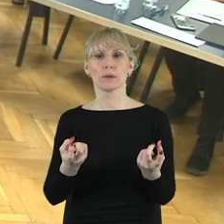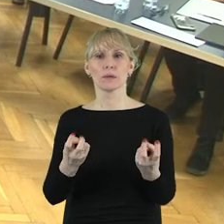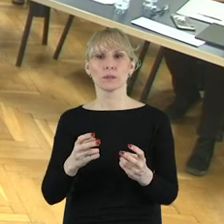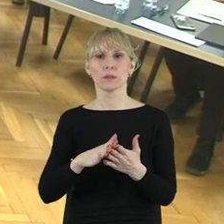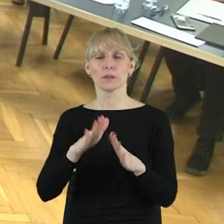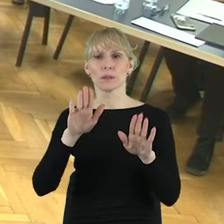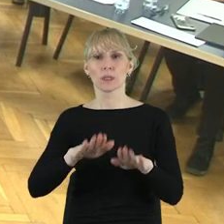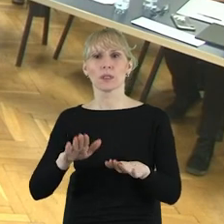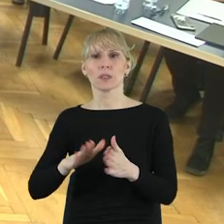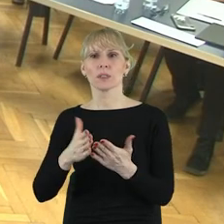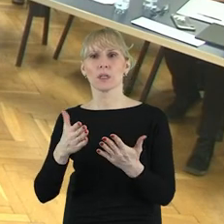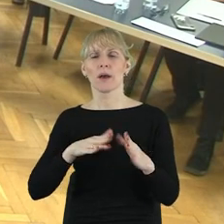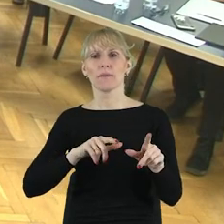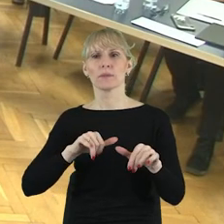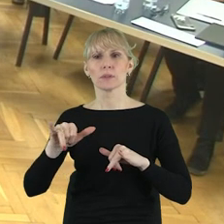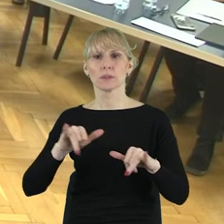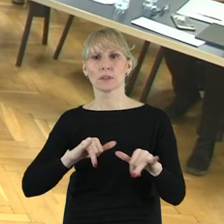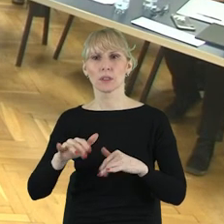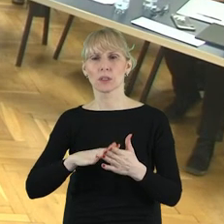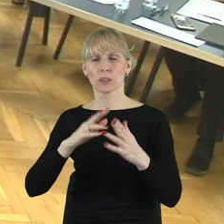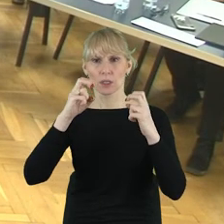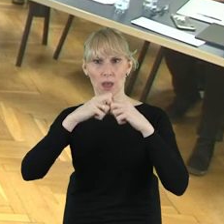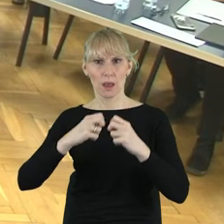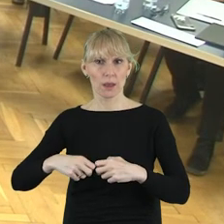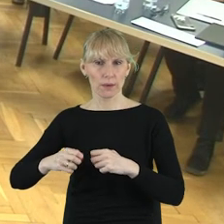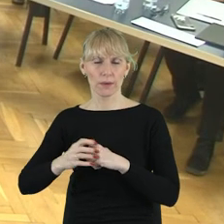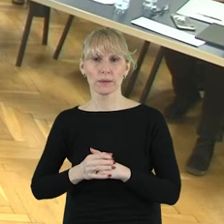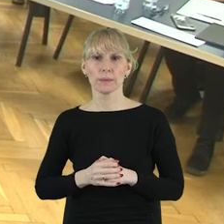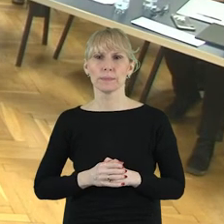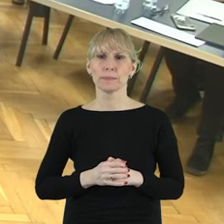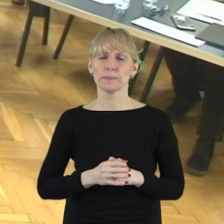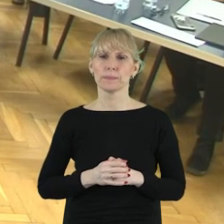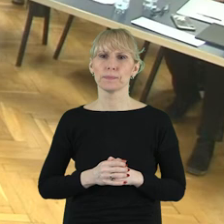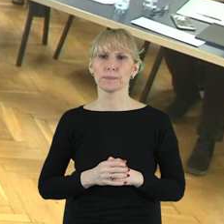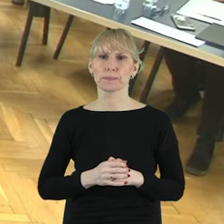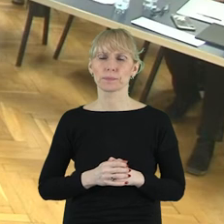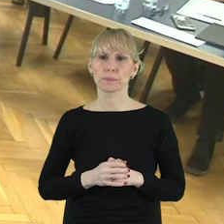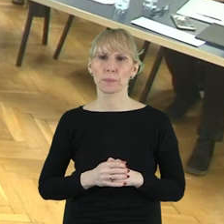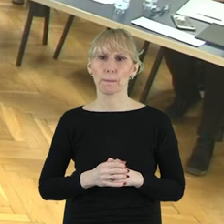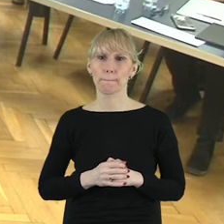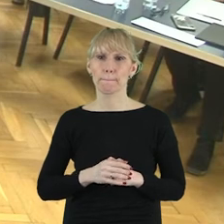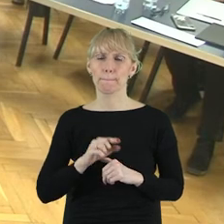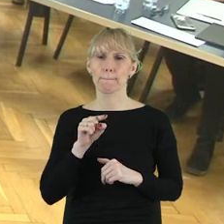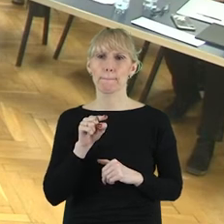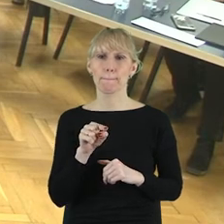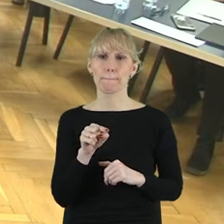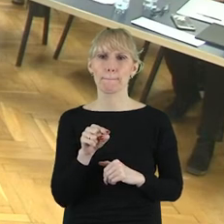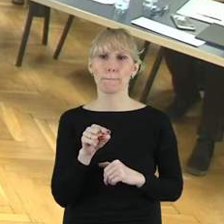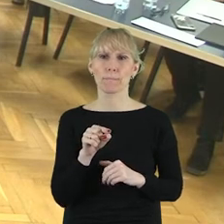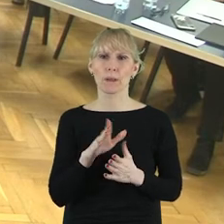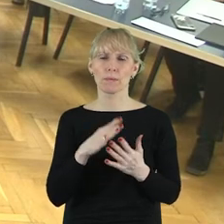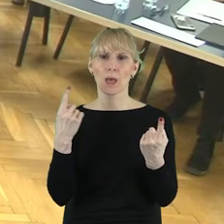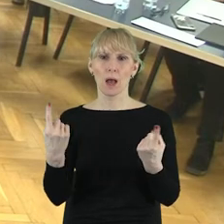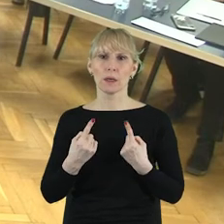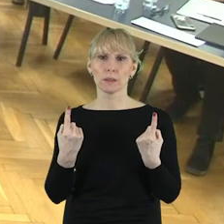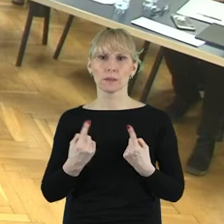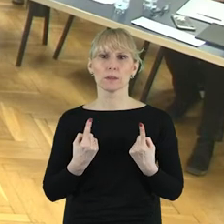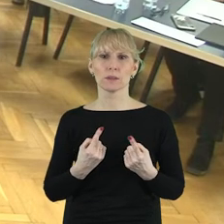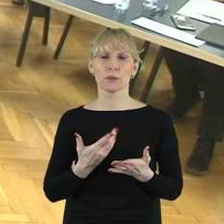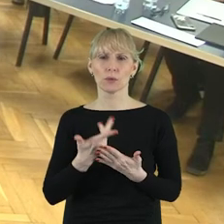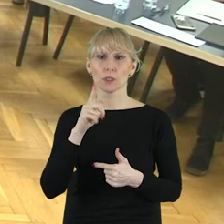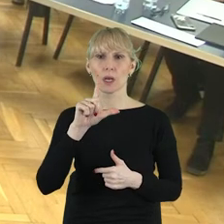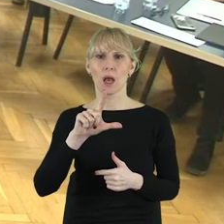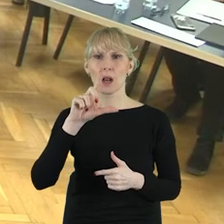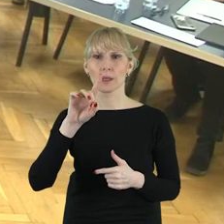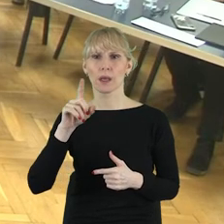założycielskim zasiada w zarządzie komisji rewizyjnej i jednocześnie są radnymi powiatu reprezentującymi jedną partię polityczną. A taka sytuacja ma